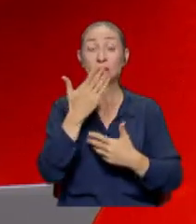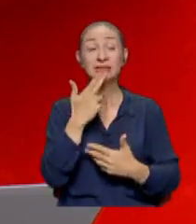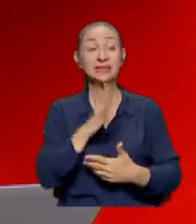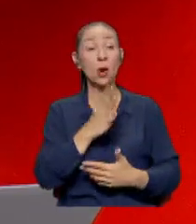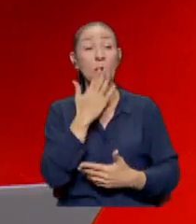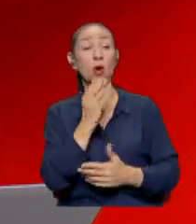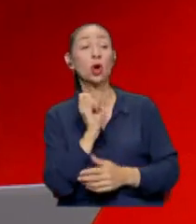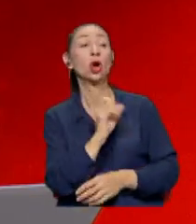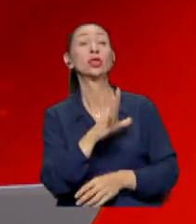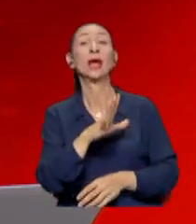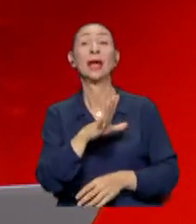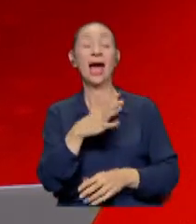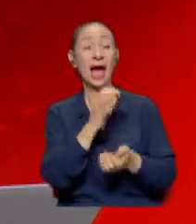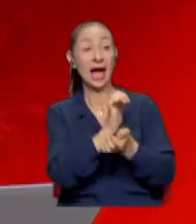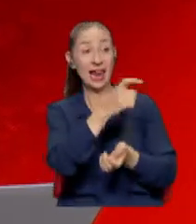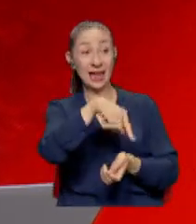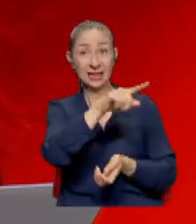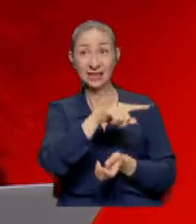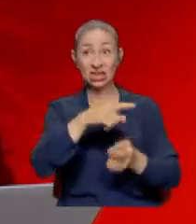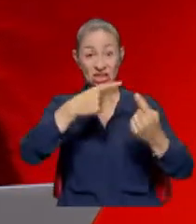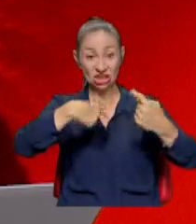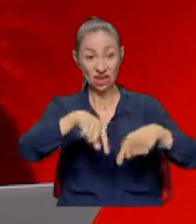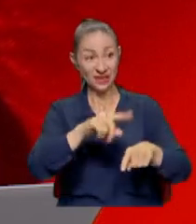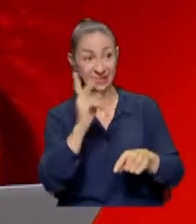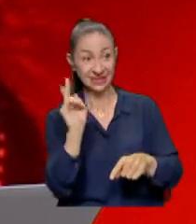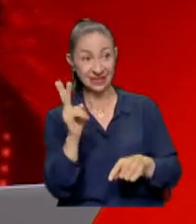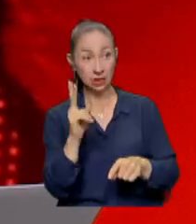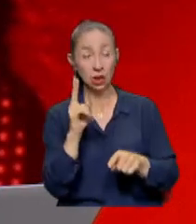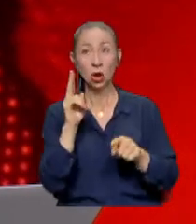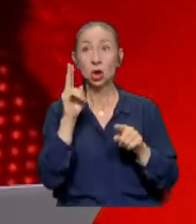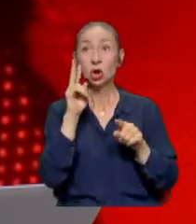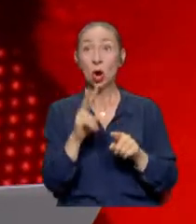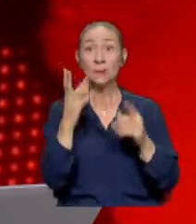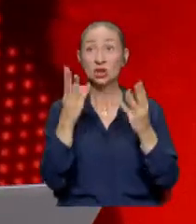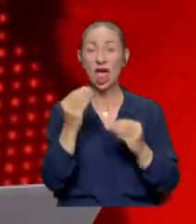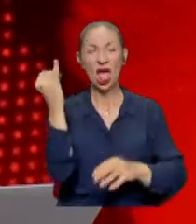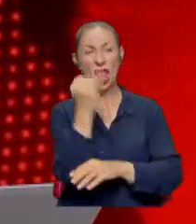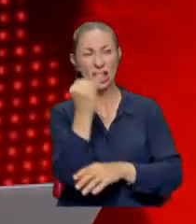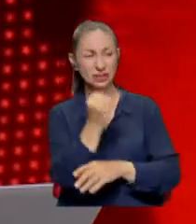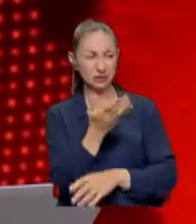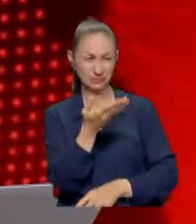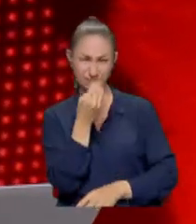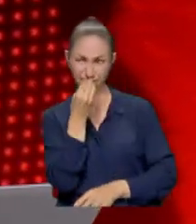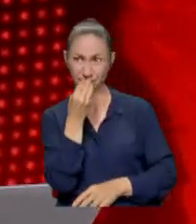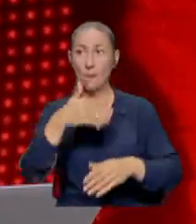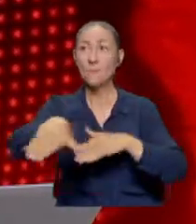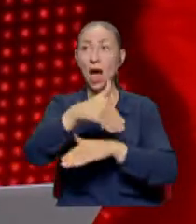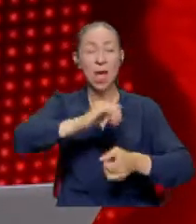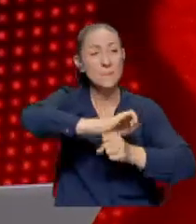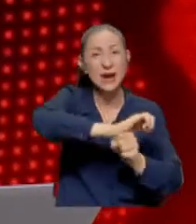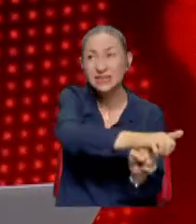kızını göndermeyi tercih eden ailelerin çevresi tarafından görmesi muhtemel eleştirileri, mahalle